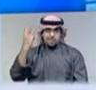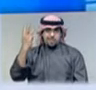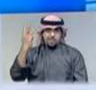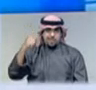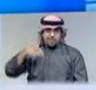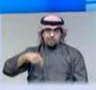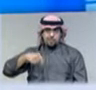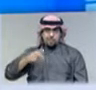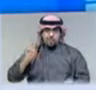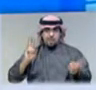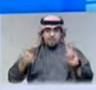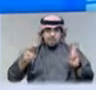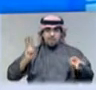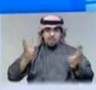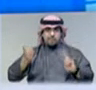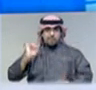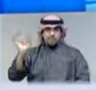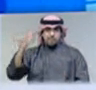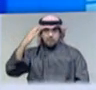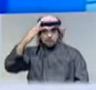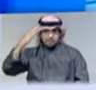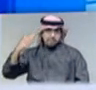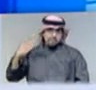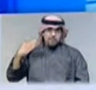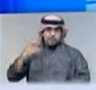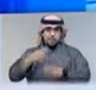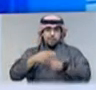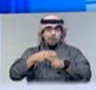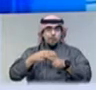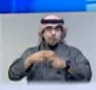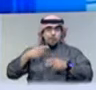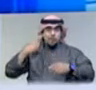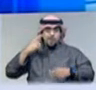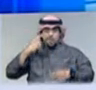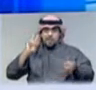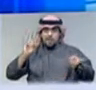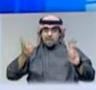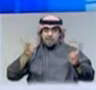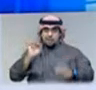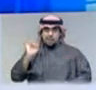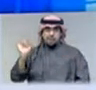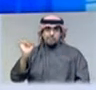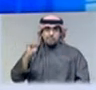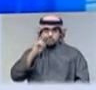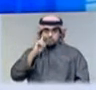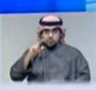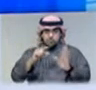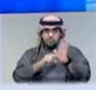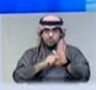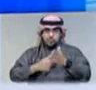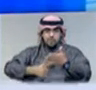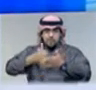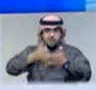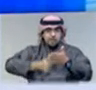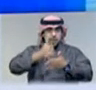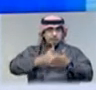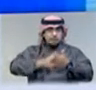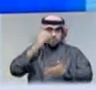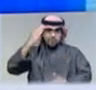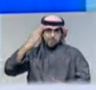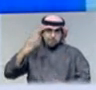يصادف اليوم 8 مارس الاحتفال باليوم العالمي للمرأة، والذي شكل فرصة لتهنئة المرأة الكويتية